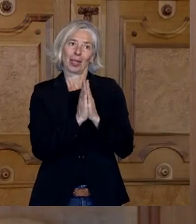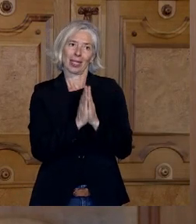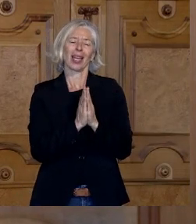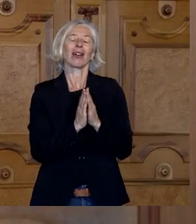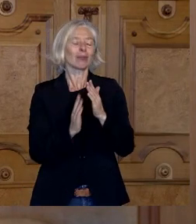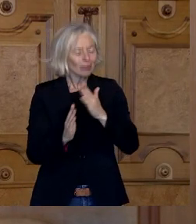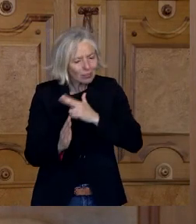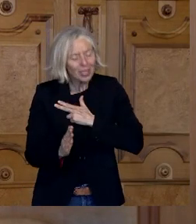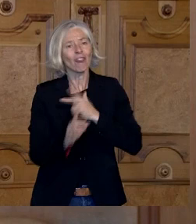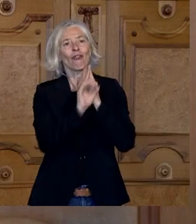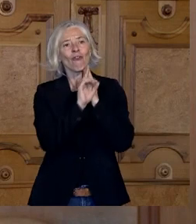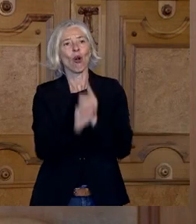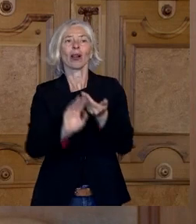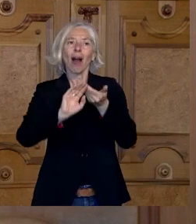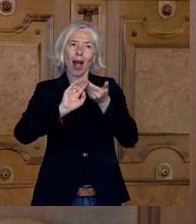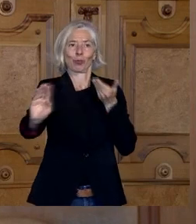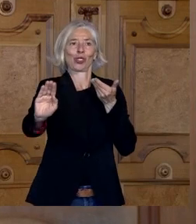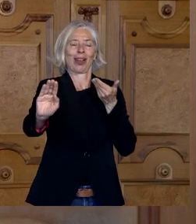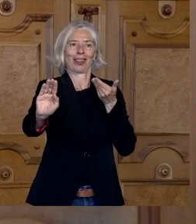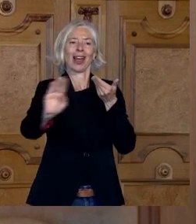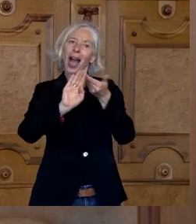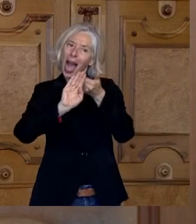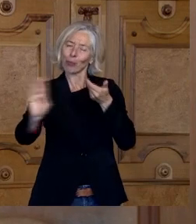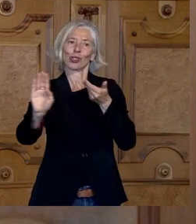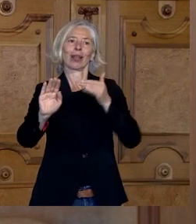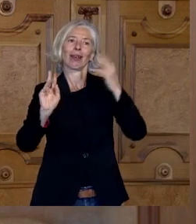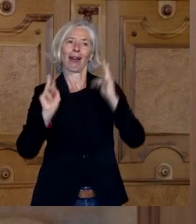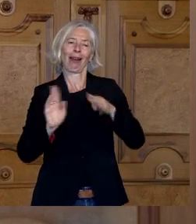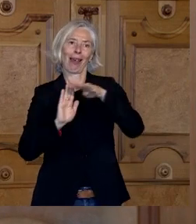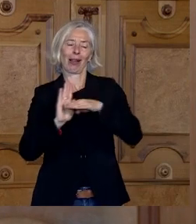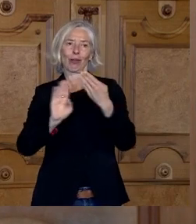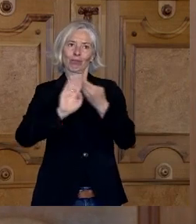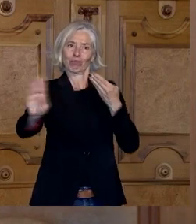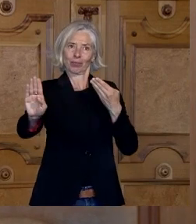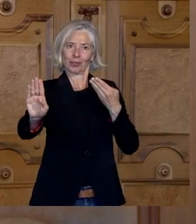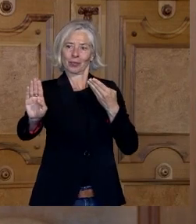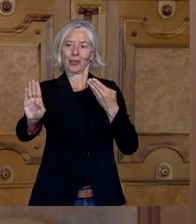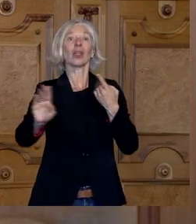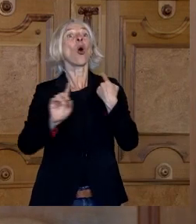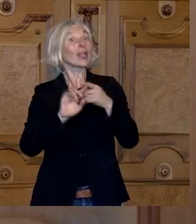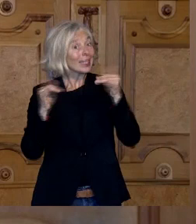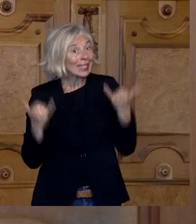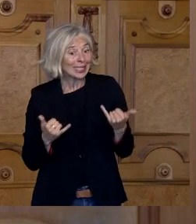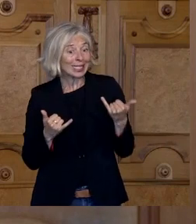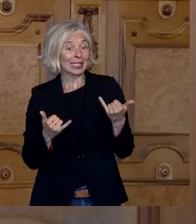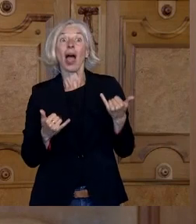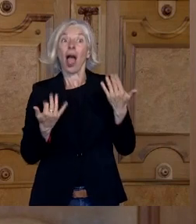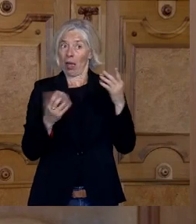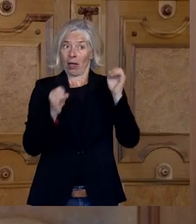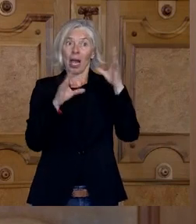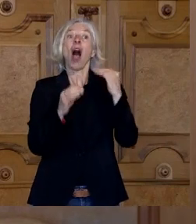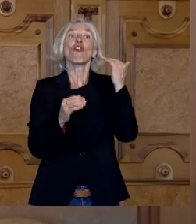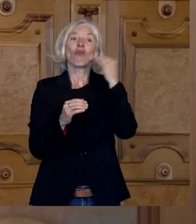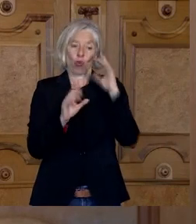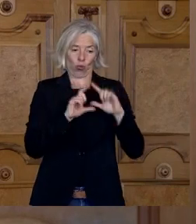Abstandsgebot wirklich zu halten und mit Ausnahme der jetzt erfolgten Öffnungen, nämlich Personen des Hausstandes, die weitere Person, die dazukommen